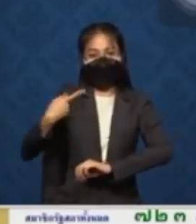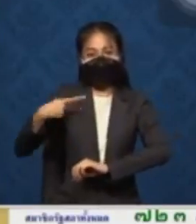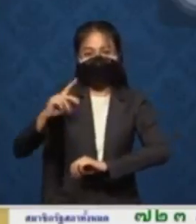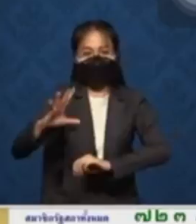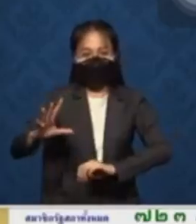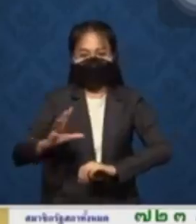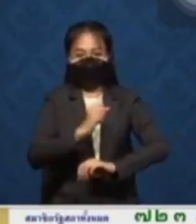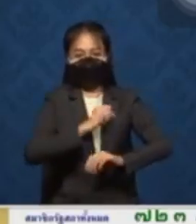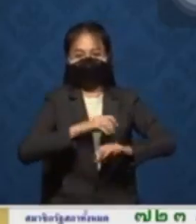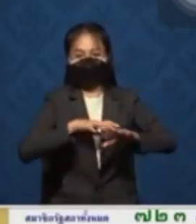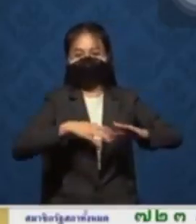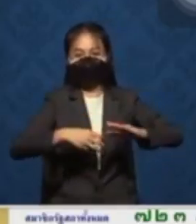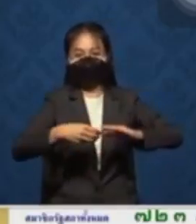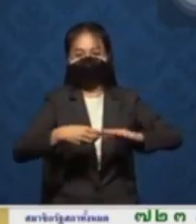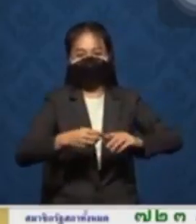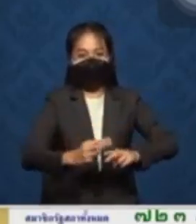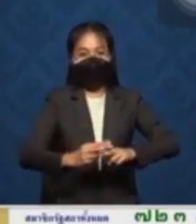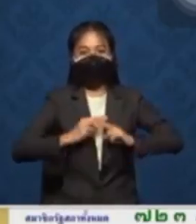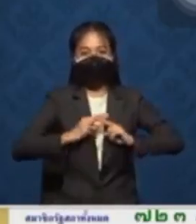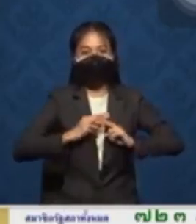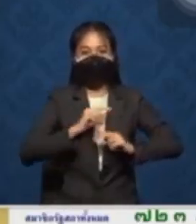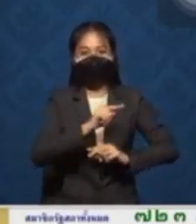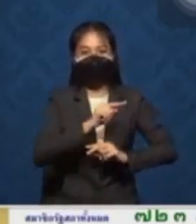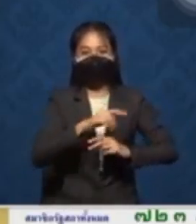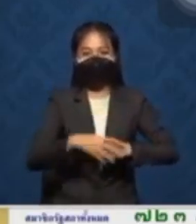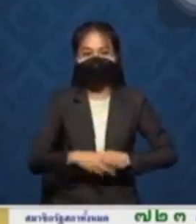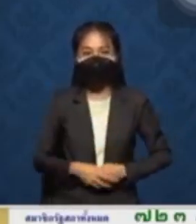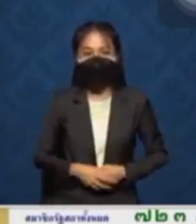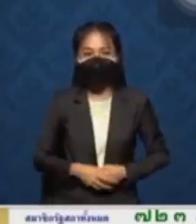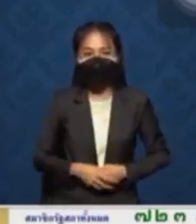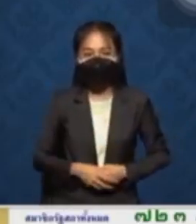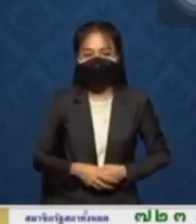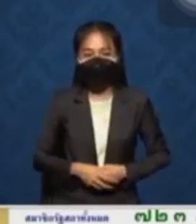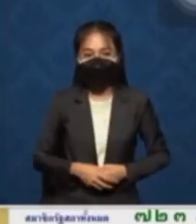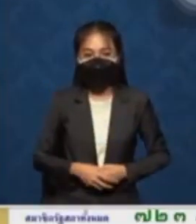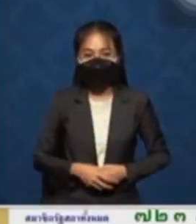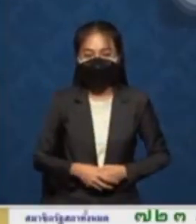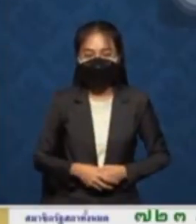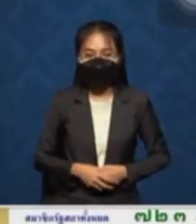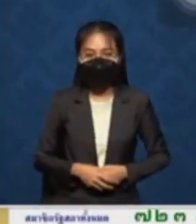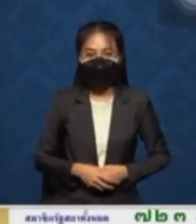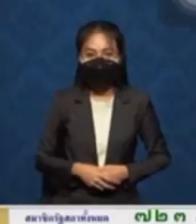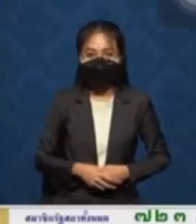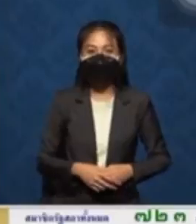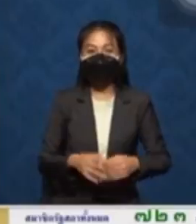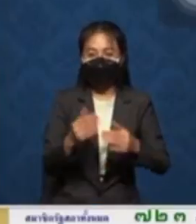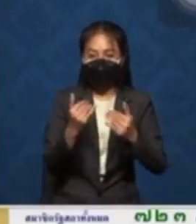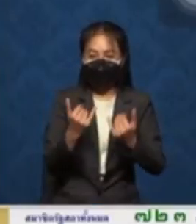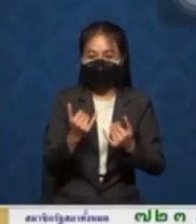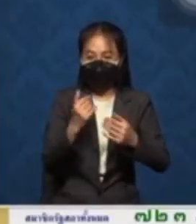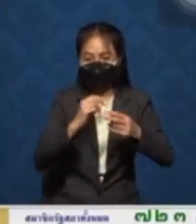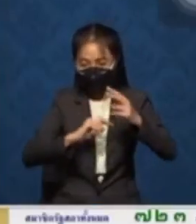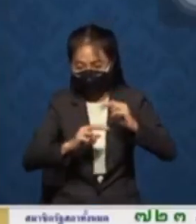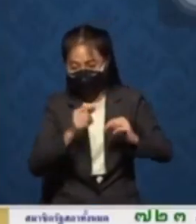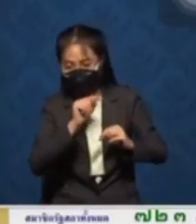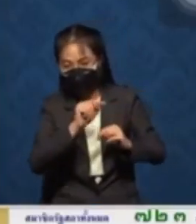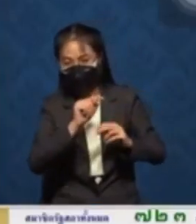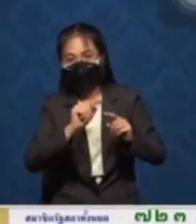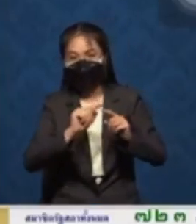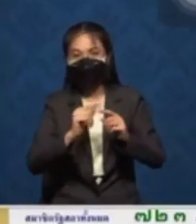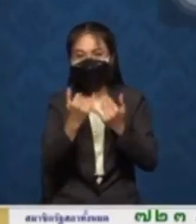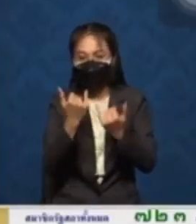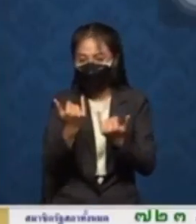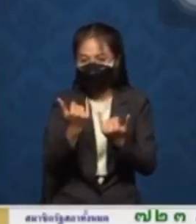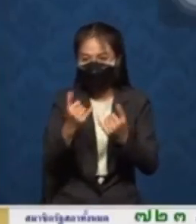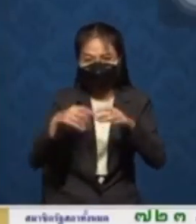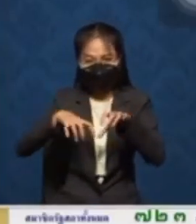กันและกันแน่นอนครับว่าเกราะกายสิทธิ์ชิ้นพิเศษที่ค้ำจุนระบอบประยุทธ์ให้ยังสามารถอยู่ในอำนาจได้ไม่ว่าเขาจะบริหารประเทศจน